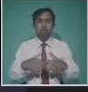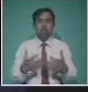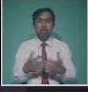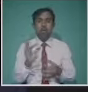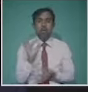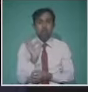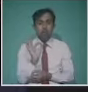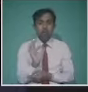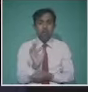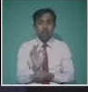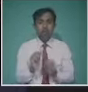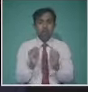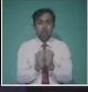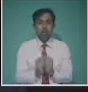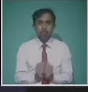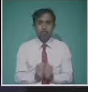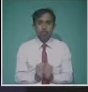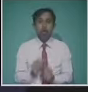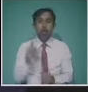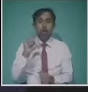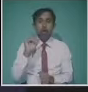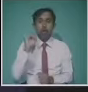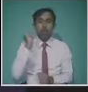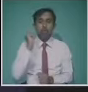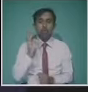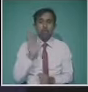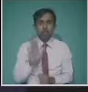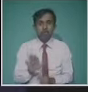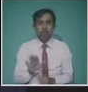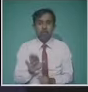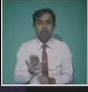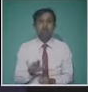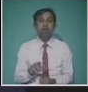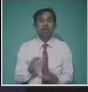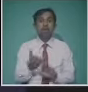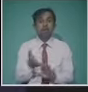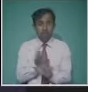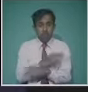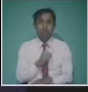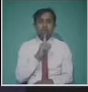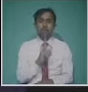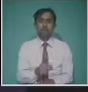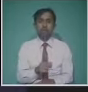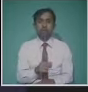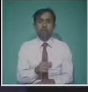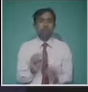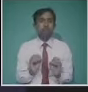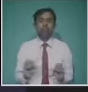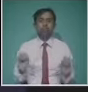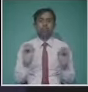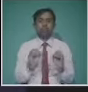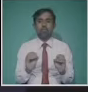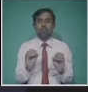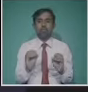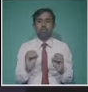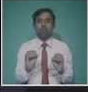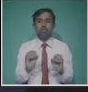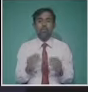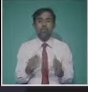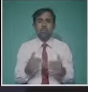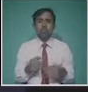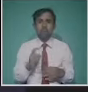බෞද්ධ කටයුතු කොමසාරිස්වරයාගේ අනුදැනීමක් ඇතුව එහෙම දෙයක් වෙන්නේ නැහැ. ඒ වගේම මේකේ ගතියුතු